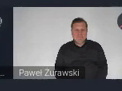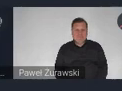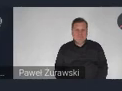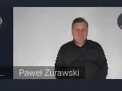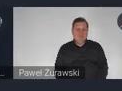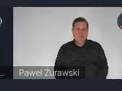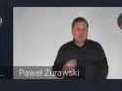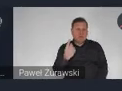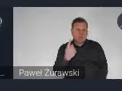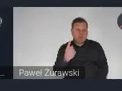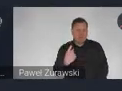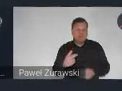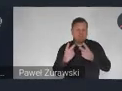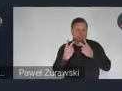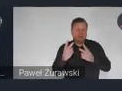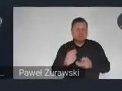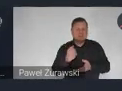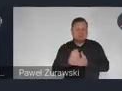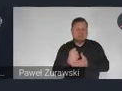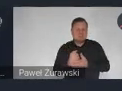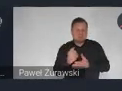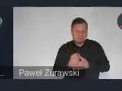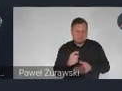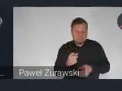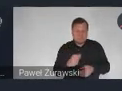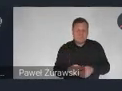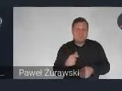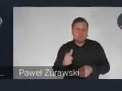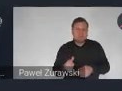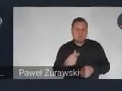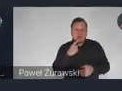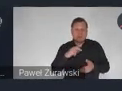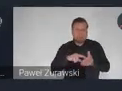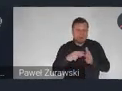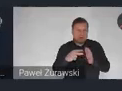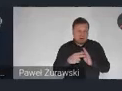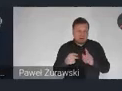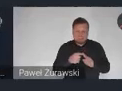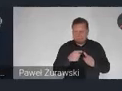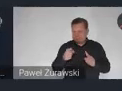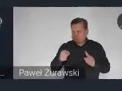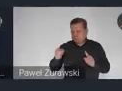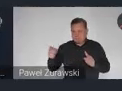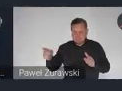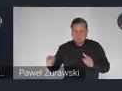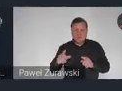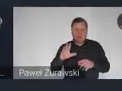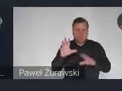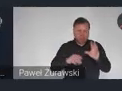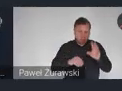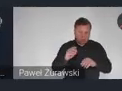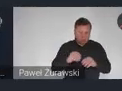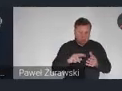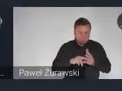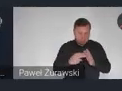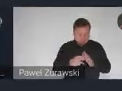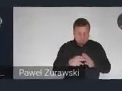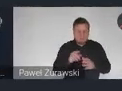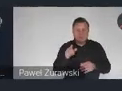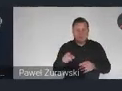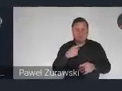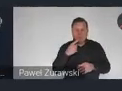istotny element który należy wziąć pod uwagę Planując harmonogram jednocześnie i budżet zadania nie mogą